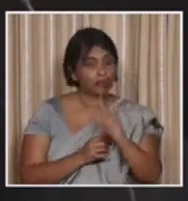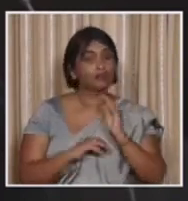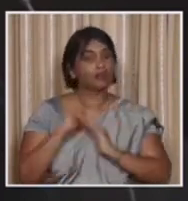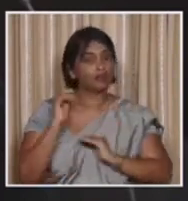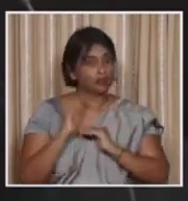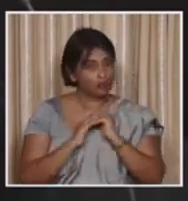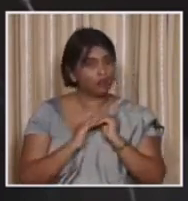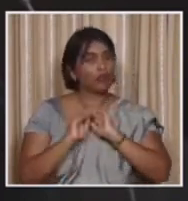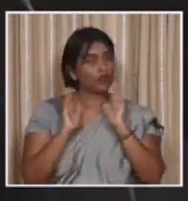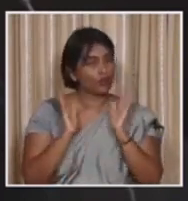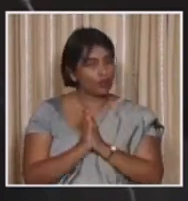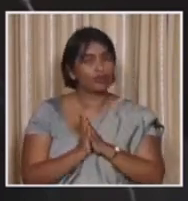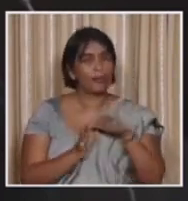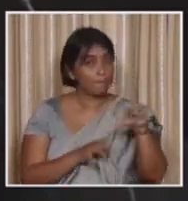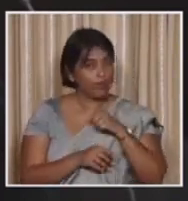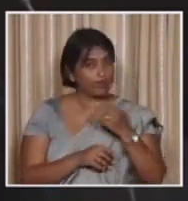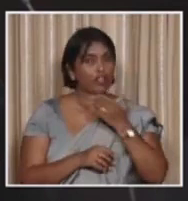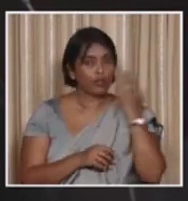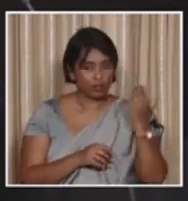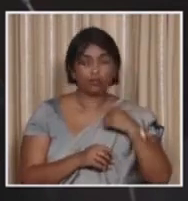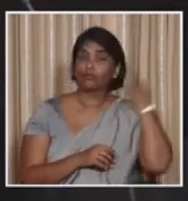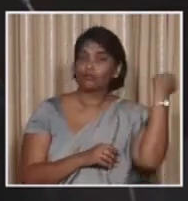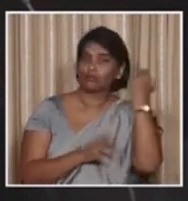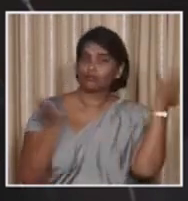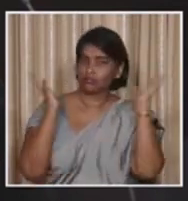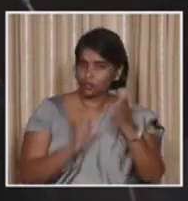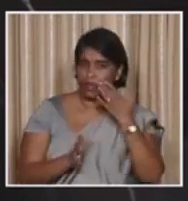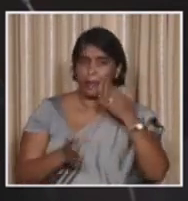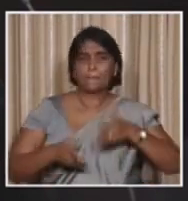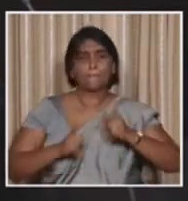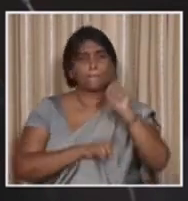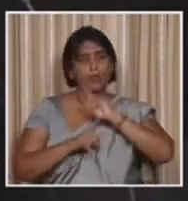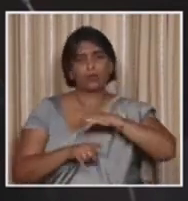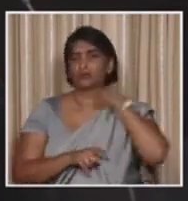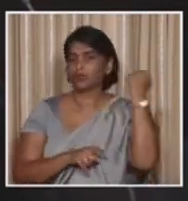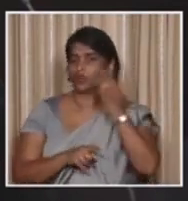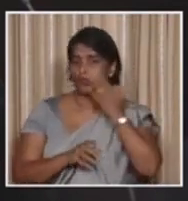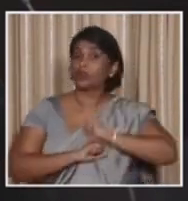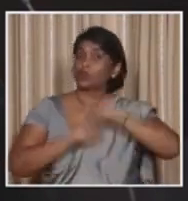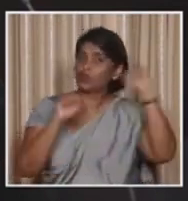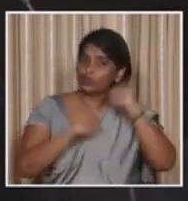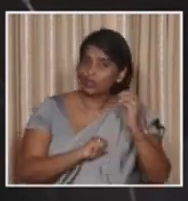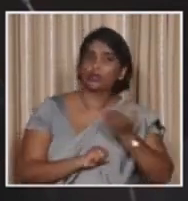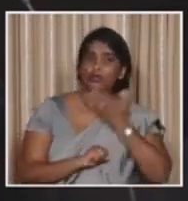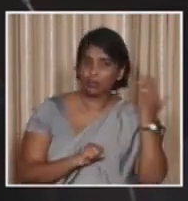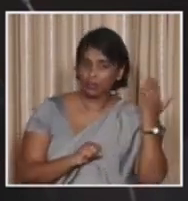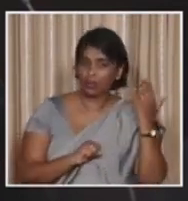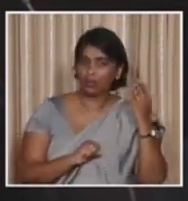ක්‍රම සියල්ලම පාවිච්චි කරන්න පුළුවන්. අපිට සම්මන්ත්‍රණ තියන්නත් පුළුවන්, පාර්ලිමේන්තුවේ කතා කරන්නත් පුළුවන්, උද්ඝෝෂණය කරන්නත්